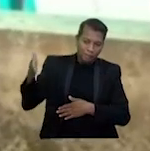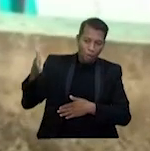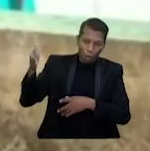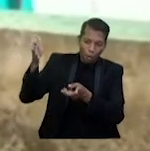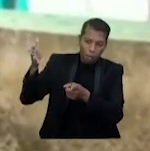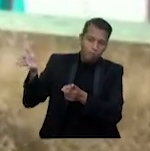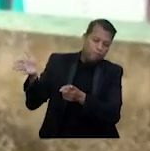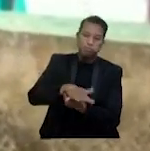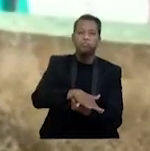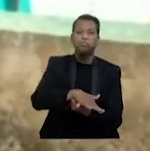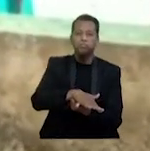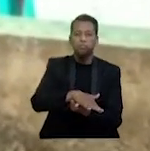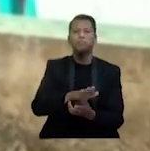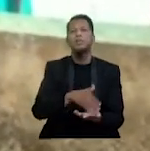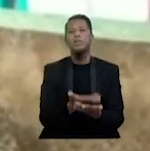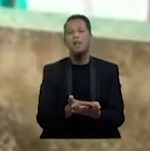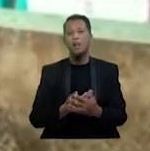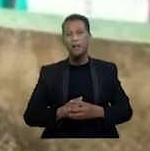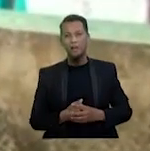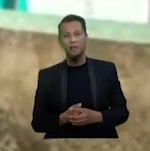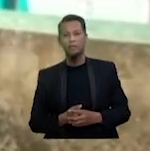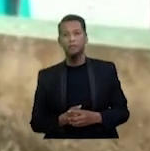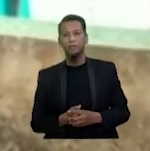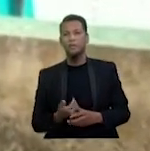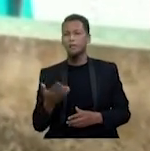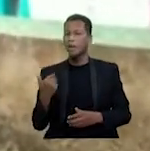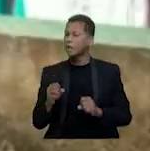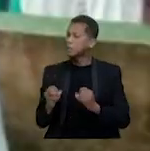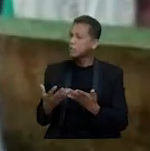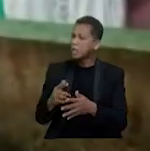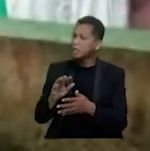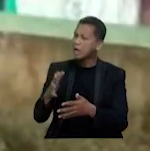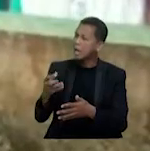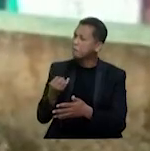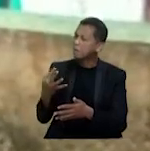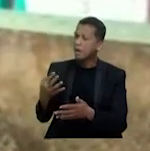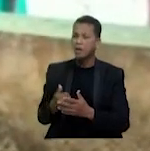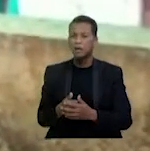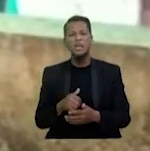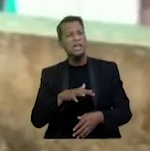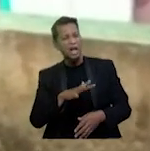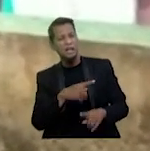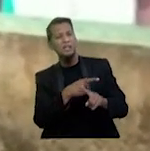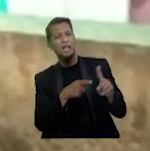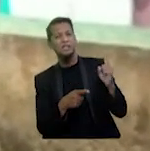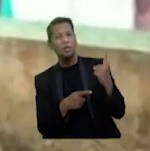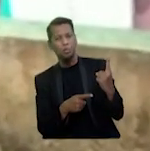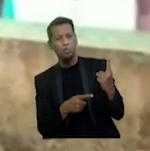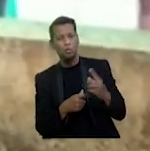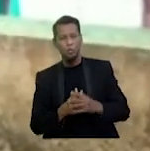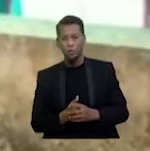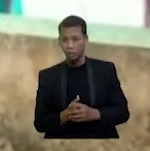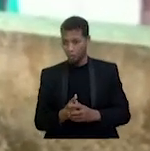Korban di dalam. Itu kejadian kira-kira jam berapa, Mas? Kurang lebihnya setengah satu ya. Itu dengan siapa di dalam rumah?